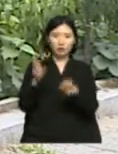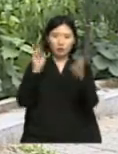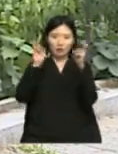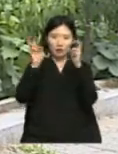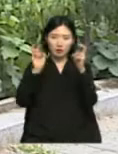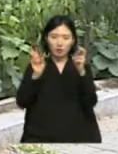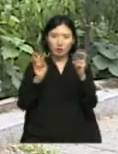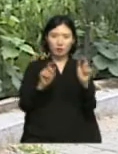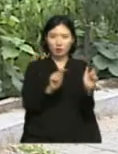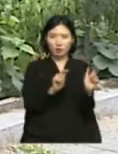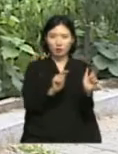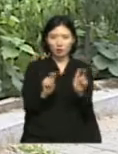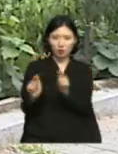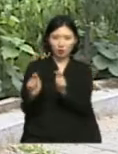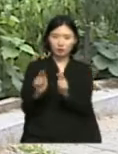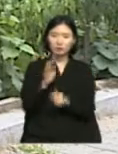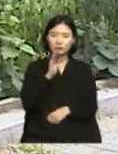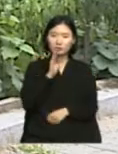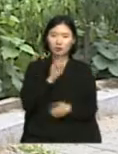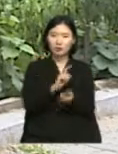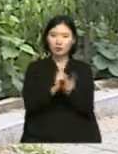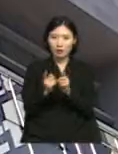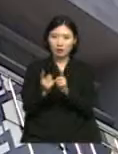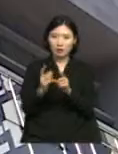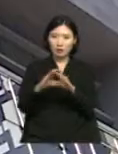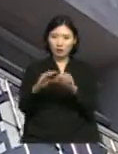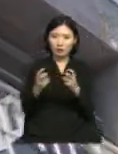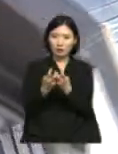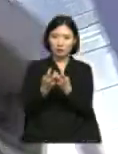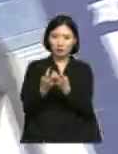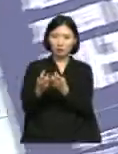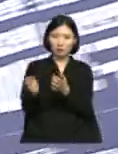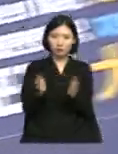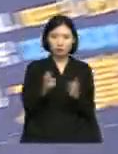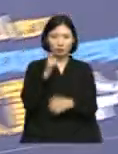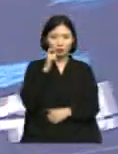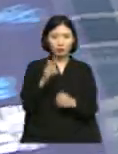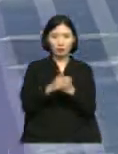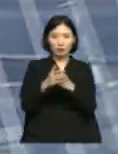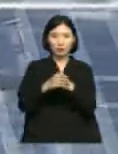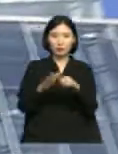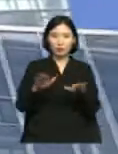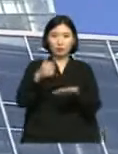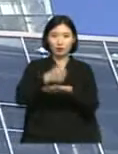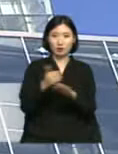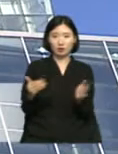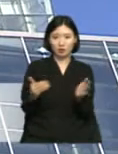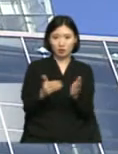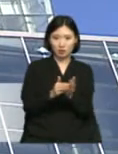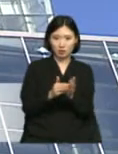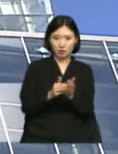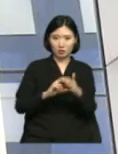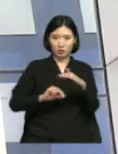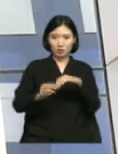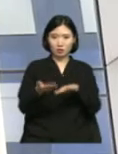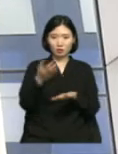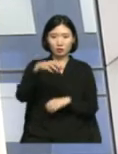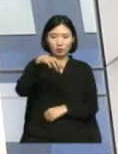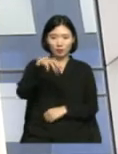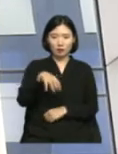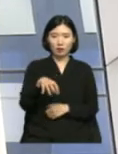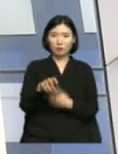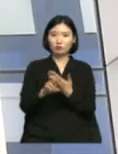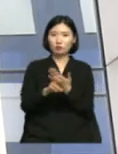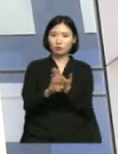이 공간에 대한 실질적인 대안을 못 만들어내고 있기 때문이다. 한편 마포구는 올해 연말까지 공덕역 지상부 구간 내 불법